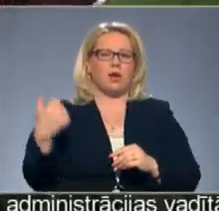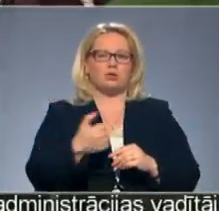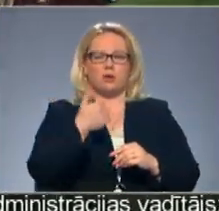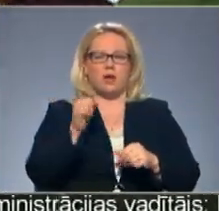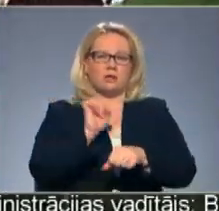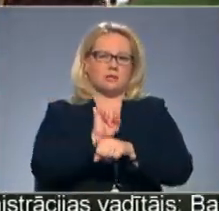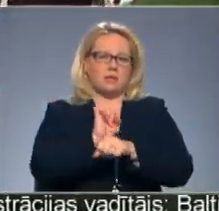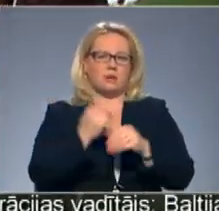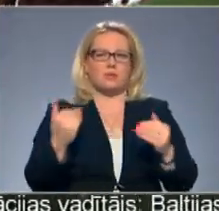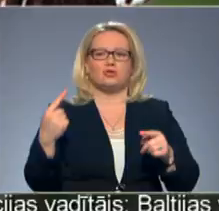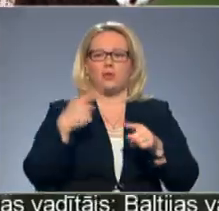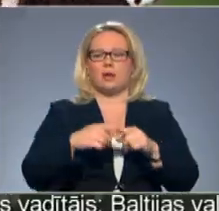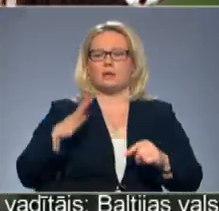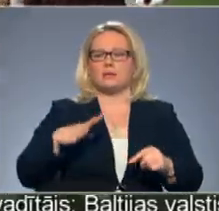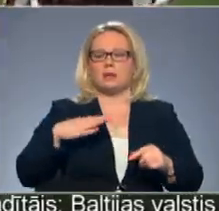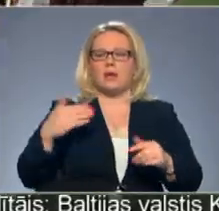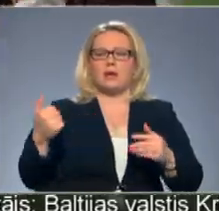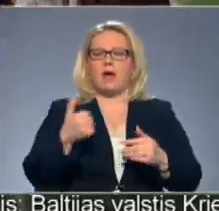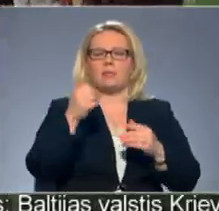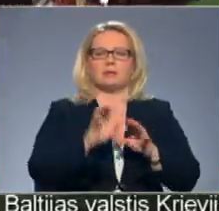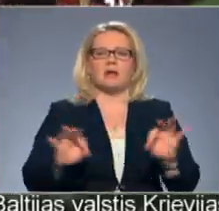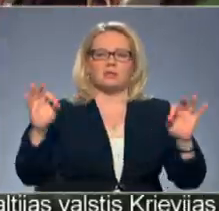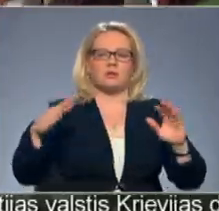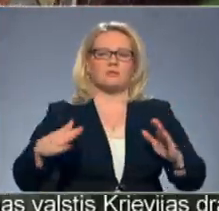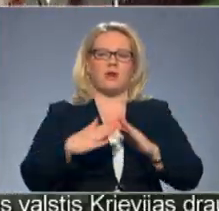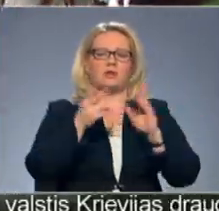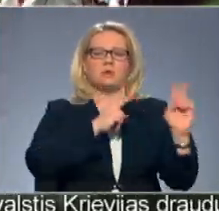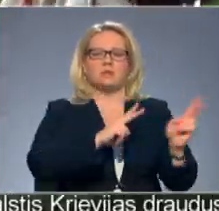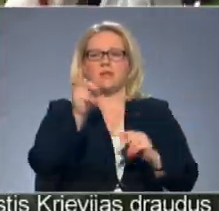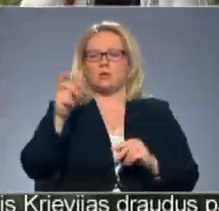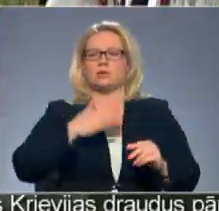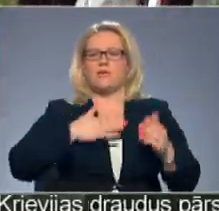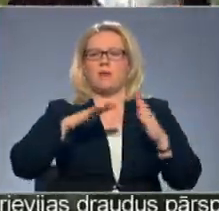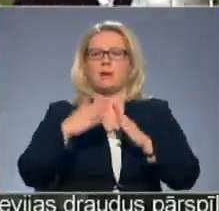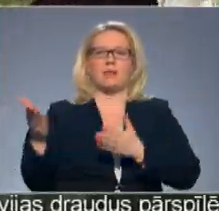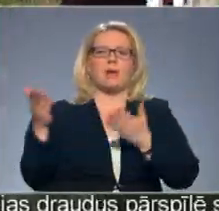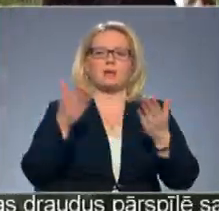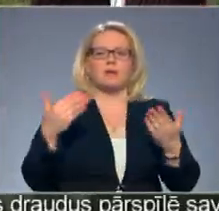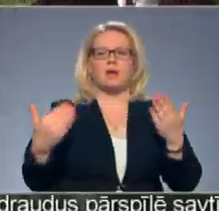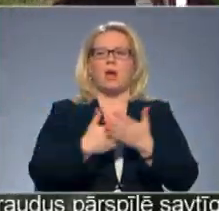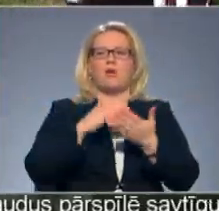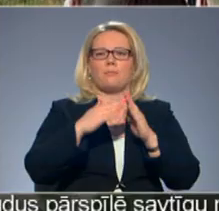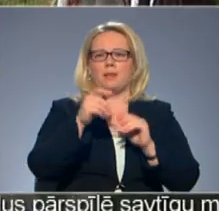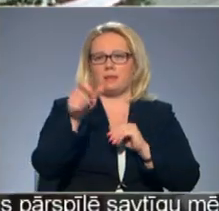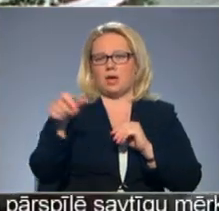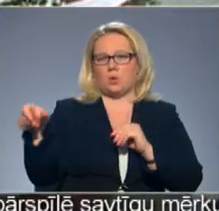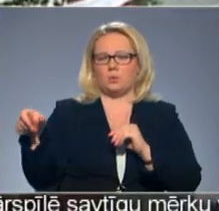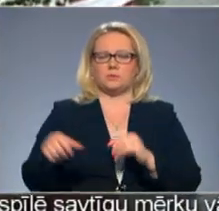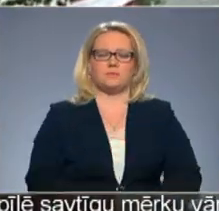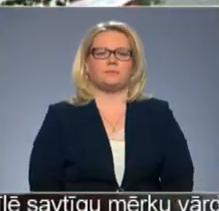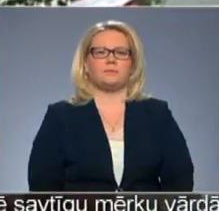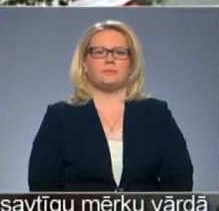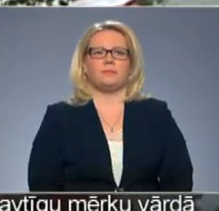Salaspilī, bet šoreiz sagaidot gadu skaistākos svētkus dejotājus savā pilī aicināja jaunpilnieki. Tieši jau